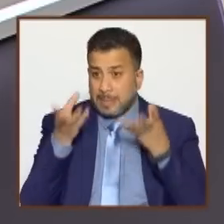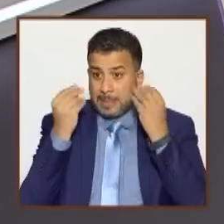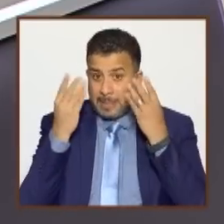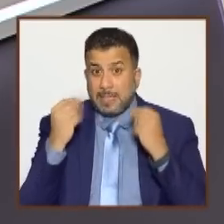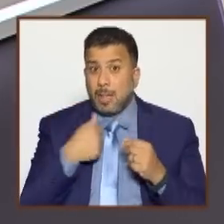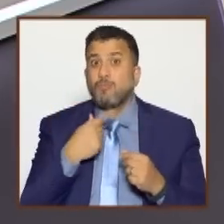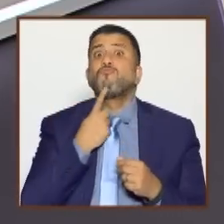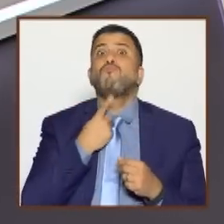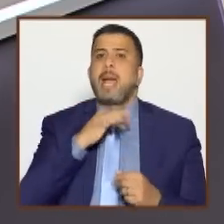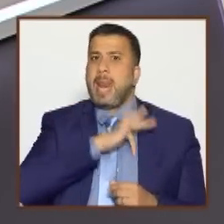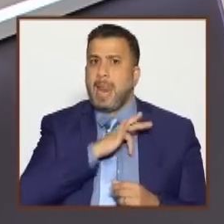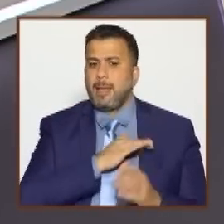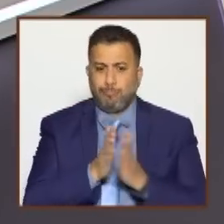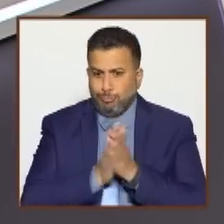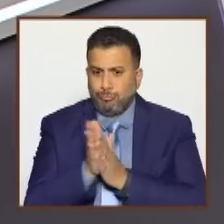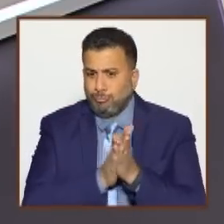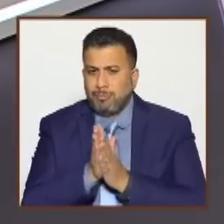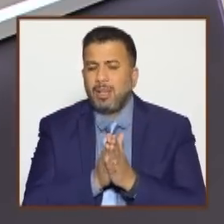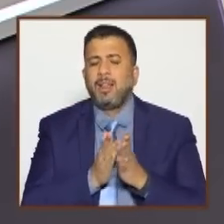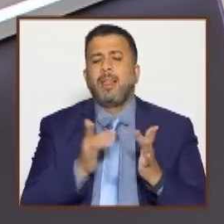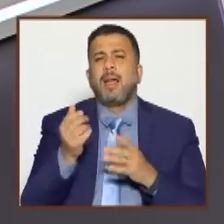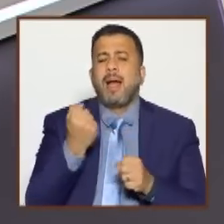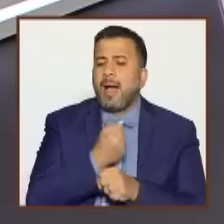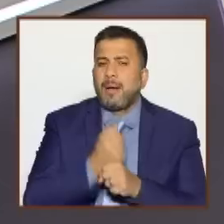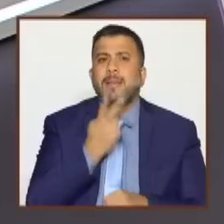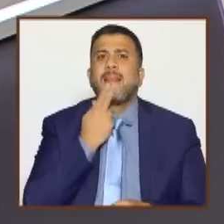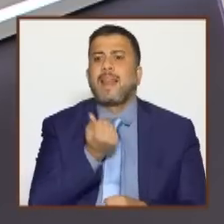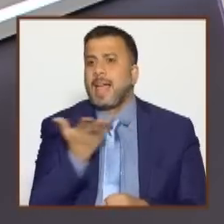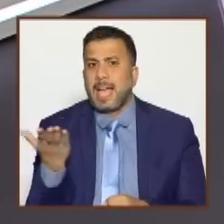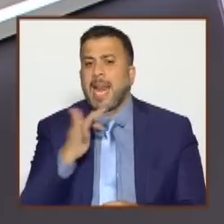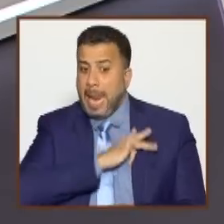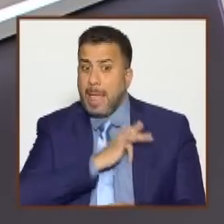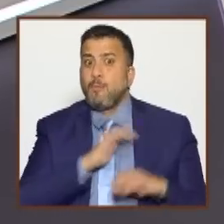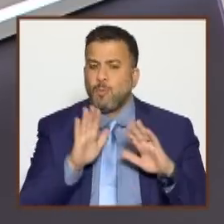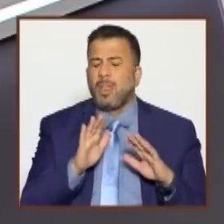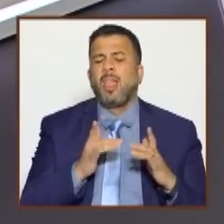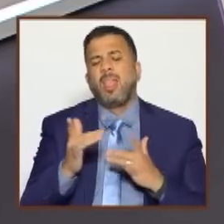قصدك؟ في طلب العلم، في الأعمال الصالحة بشكل عام. إن شاء الله.